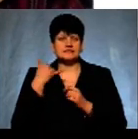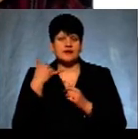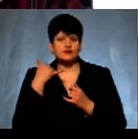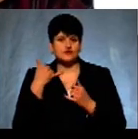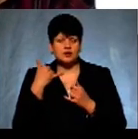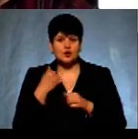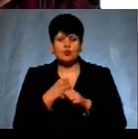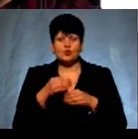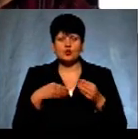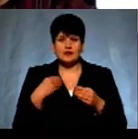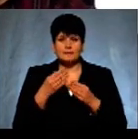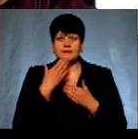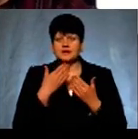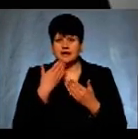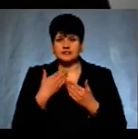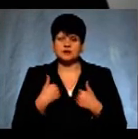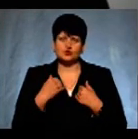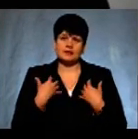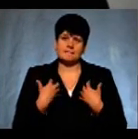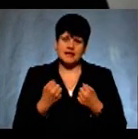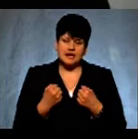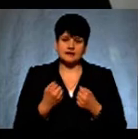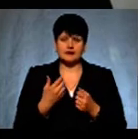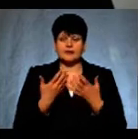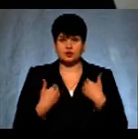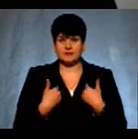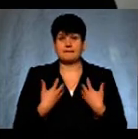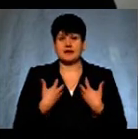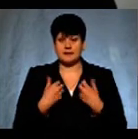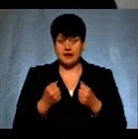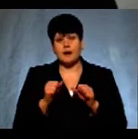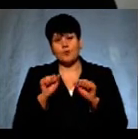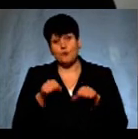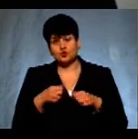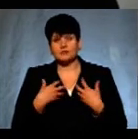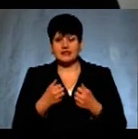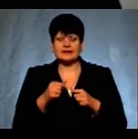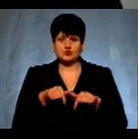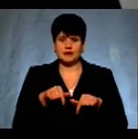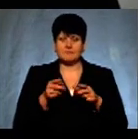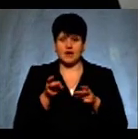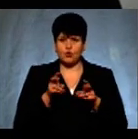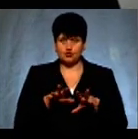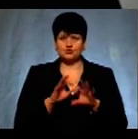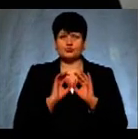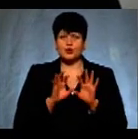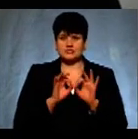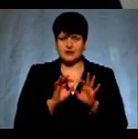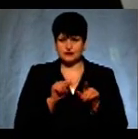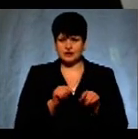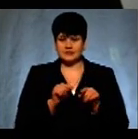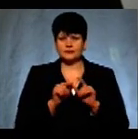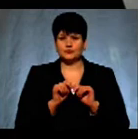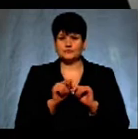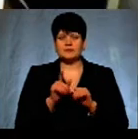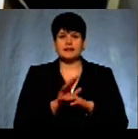чи є вільні вакансії, чи можуть мене прийняти. І потім, якщо мене приймають або можуть прийняти, я сюди приходжу, їм все розказую і мене просто